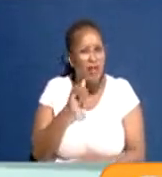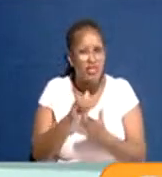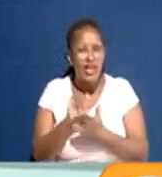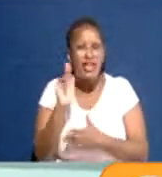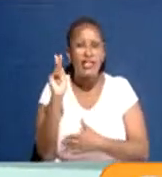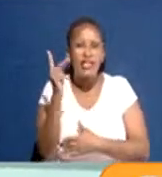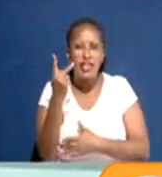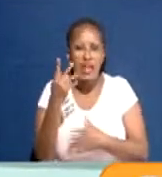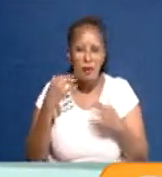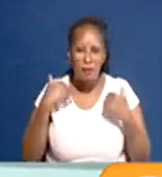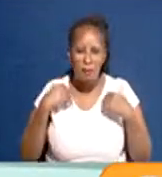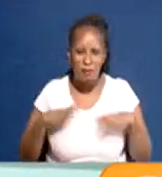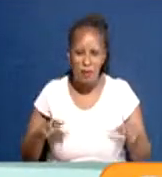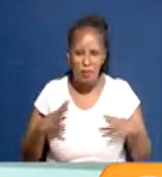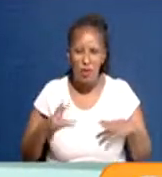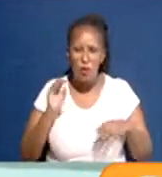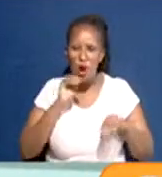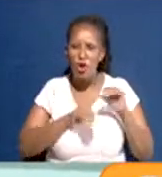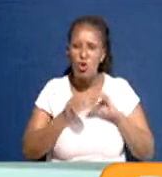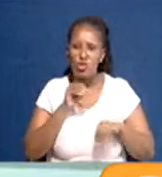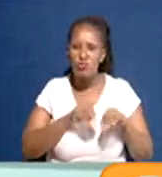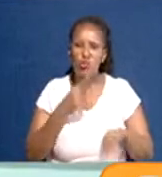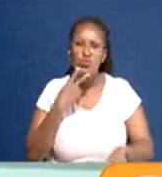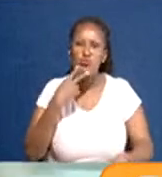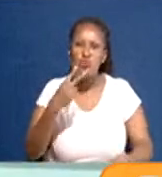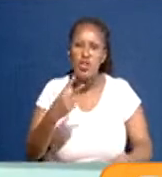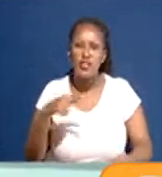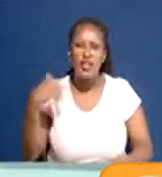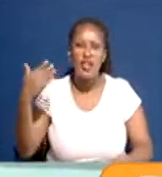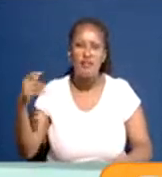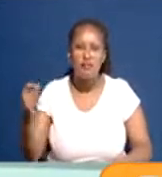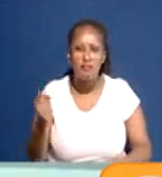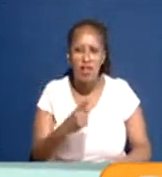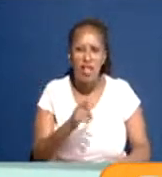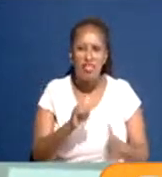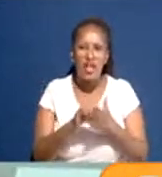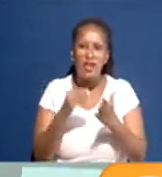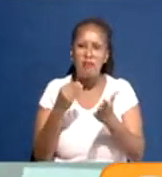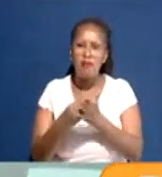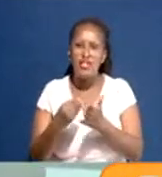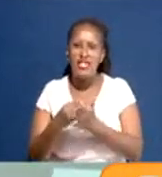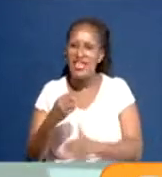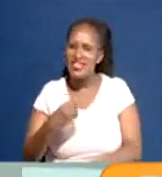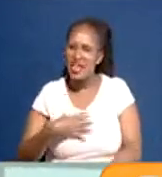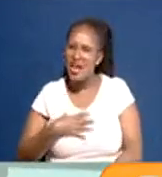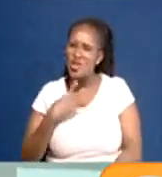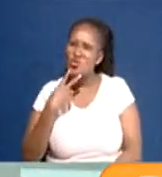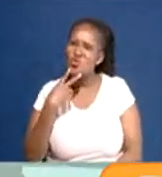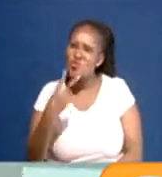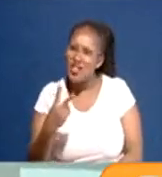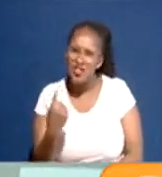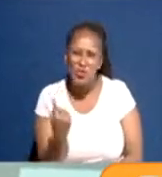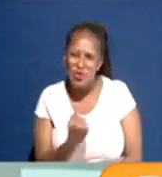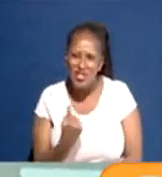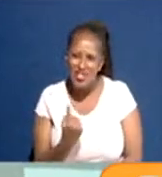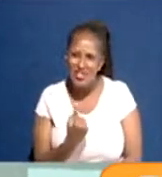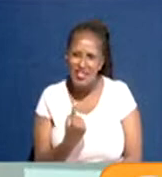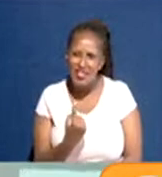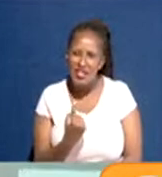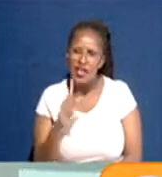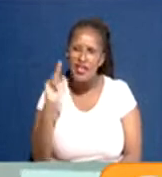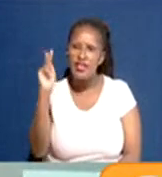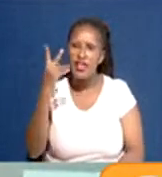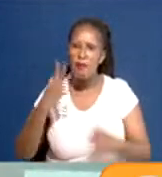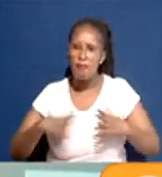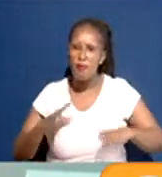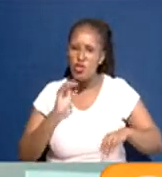mwananchi atoe shilingi 200 kila mwezi. Ati hiyo ni pesa ya retirement, 200 shillings. Mwananchi akitoa